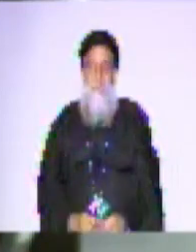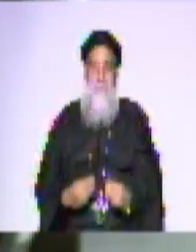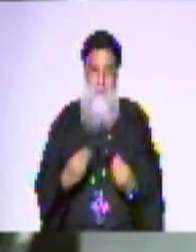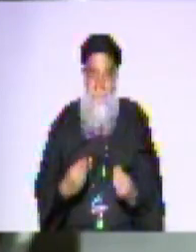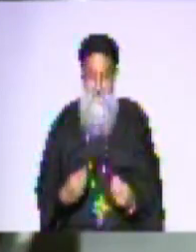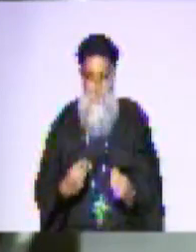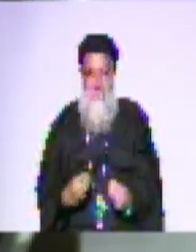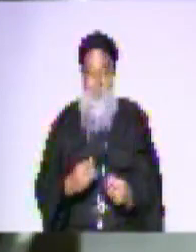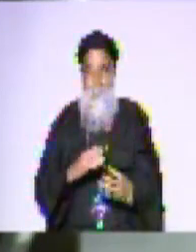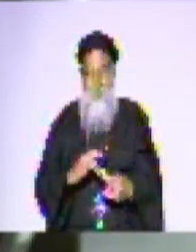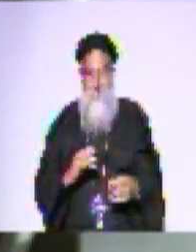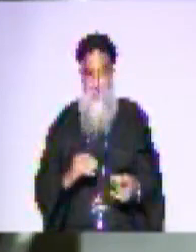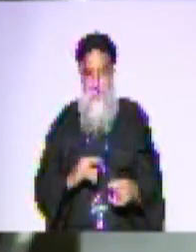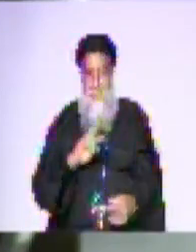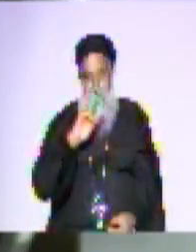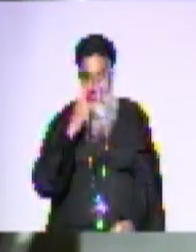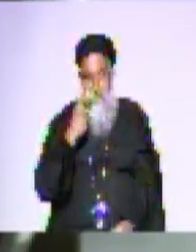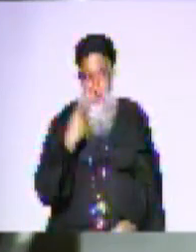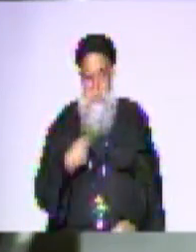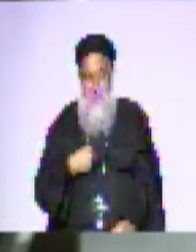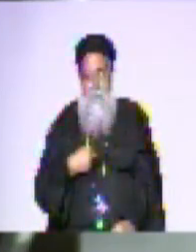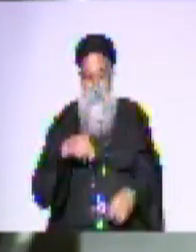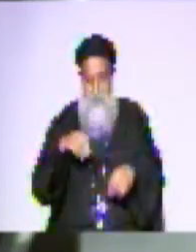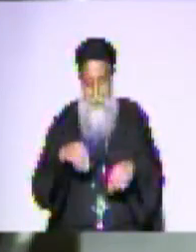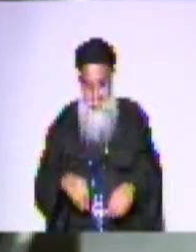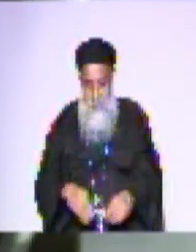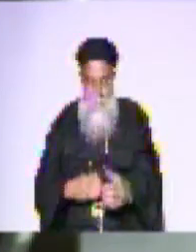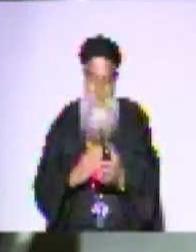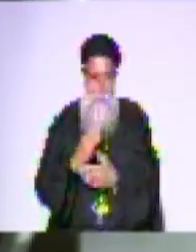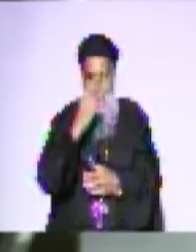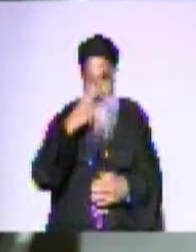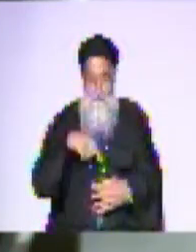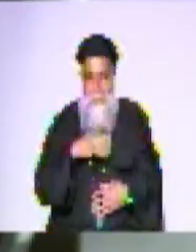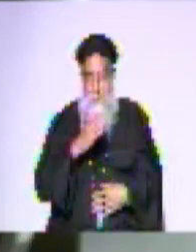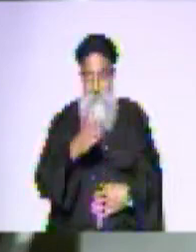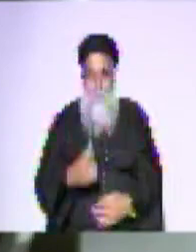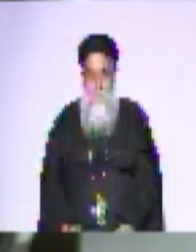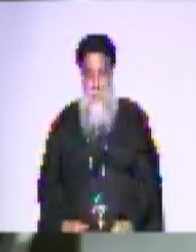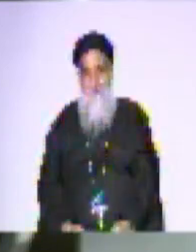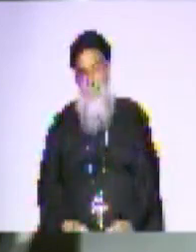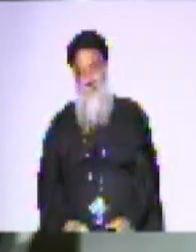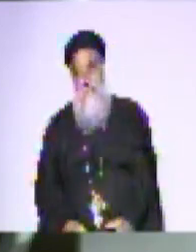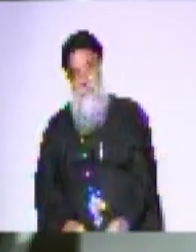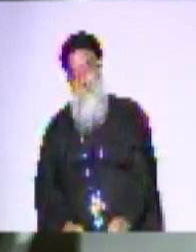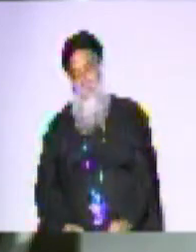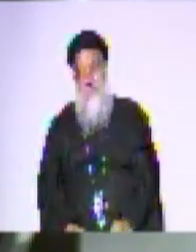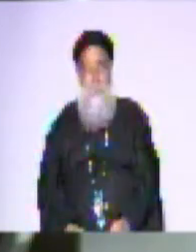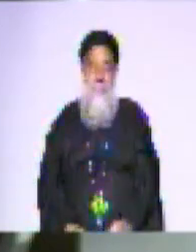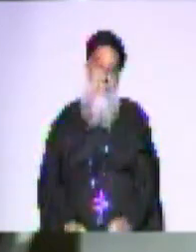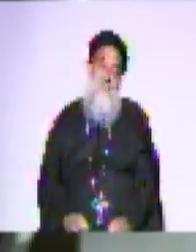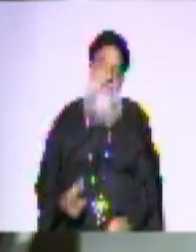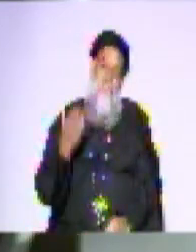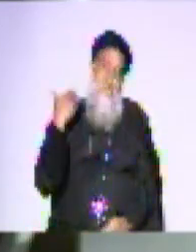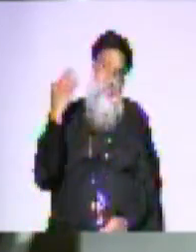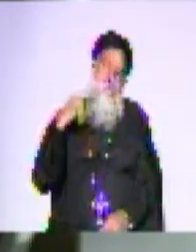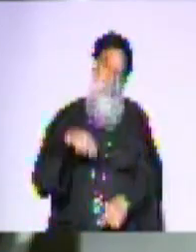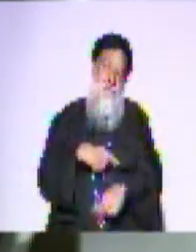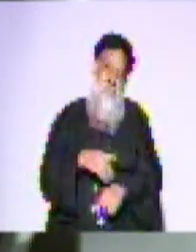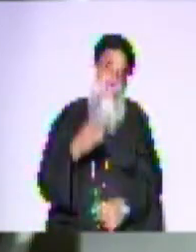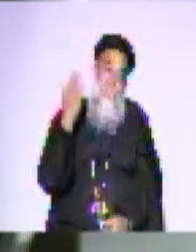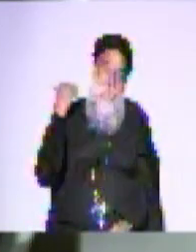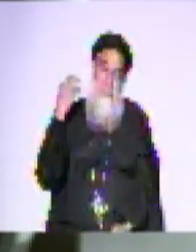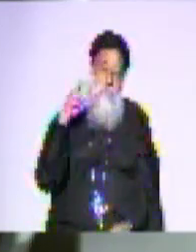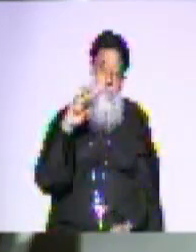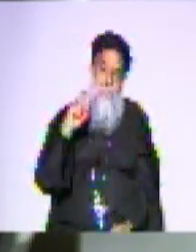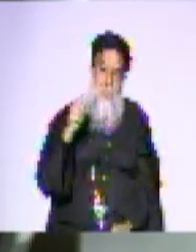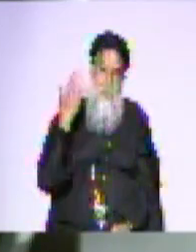مش تقصير مني، ده غصب عني من ظروفي، يعني مقدرش اروح الكنيسه كل يوم. هل ربنا فتره الجهاد اللي هي من سنين طويله، يمكن